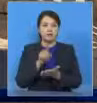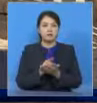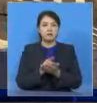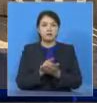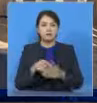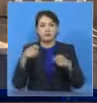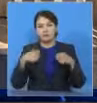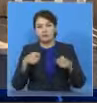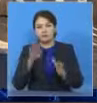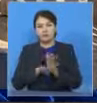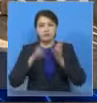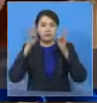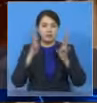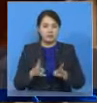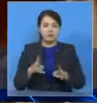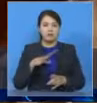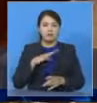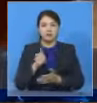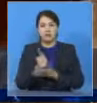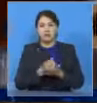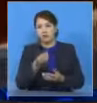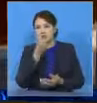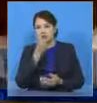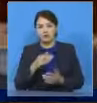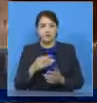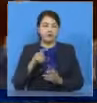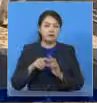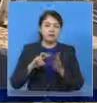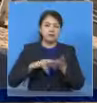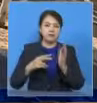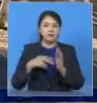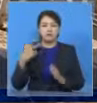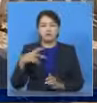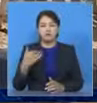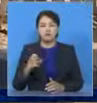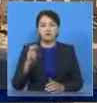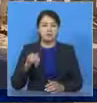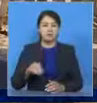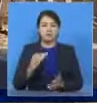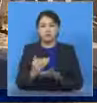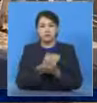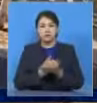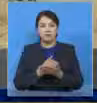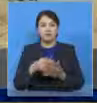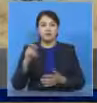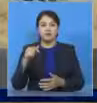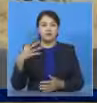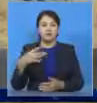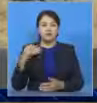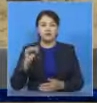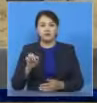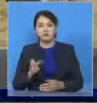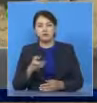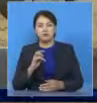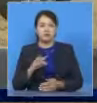обеспечение продовольственной безопасности. Так, по заготовке кормов фермеры при плане в 246 400 тонн уже собрали свыше 192,5